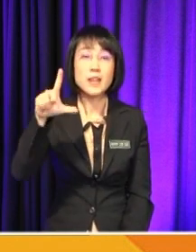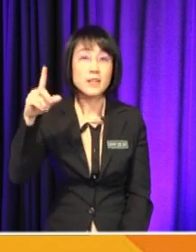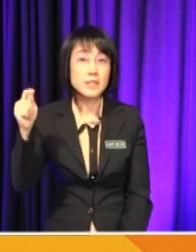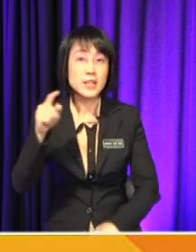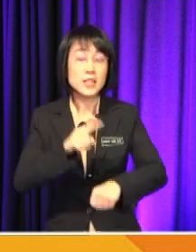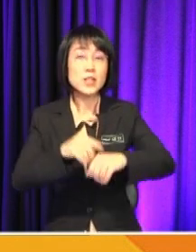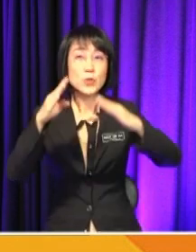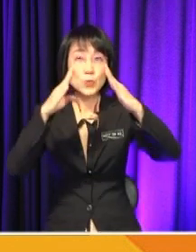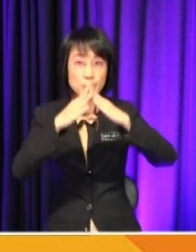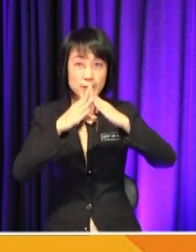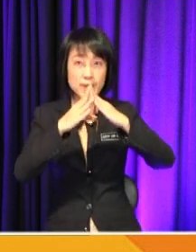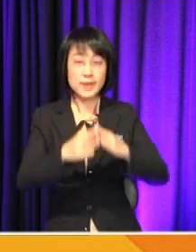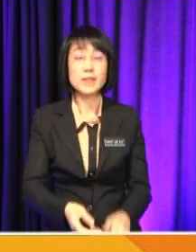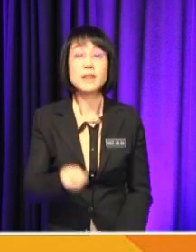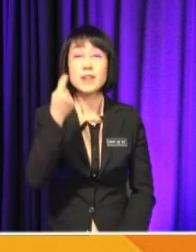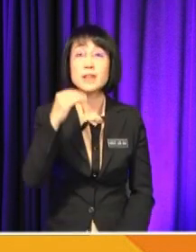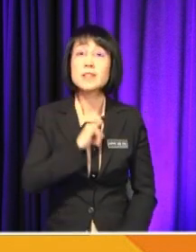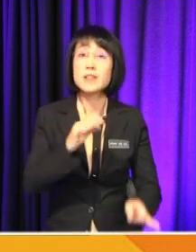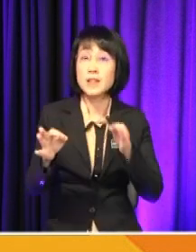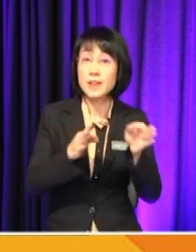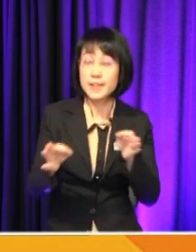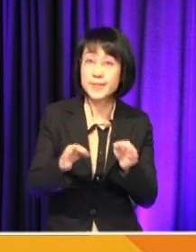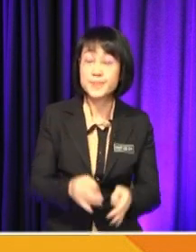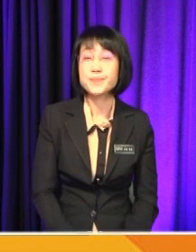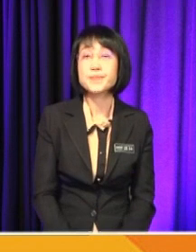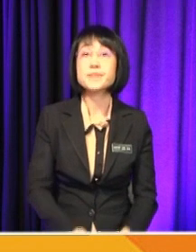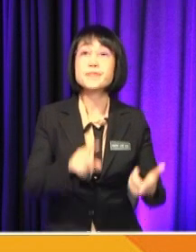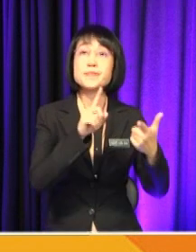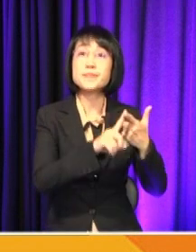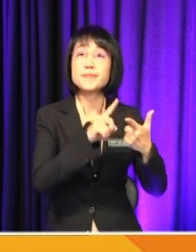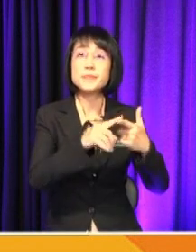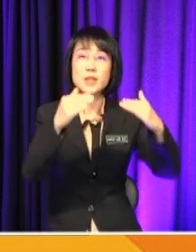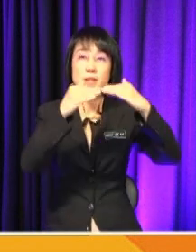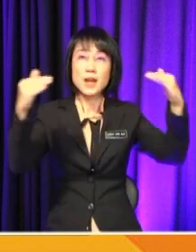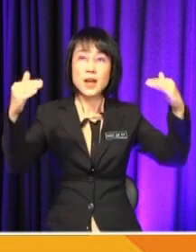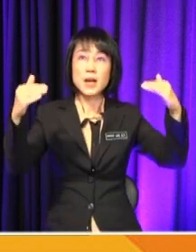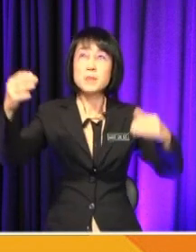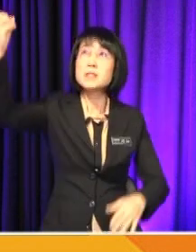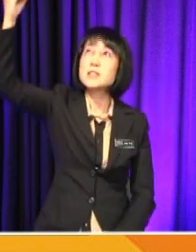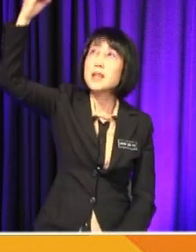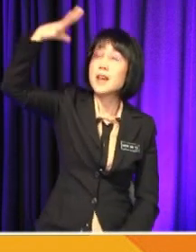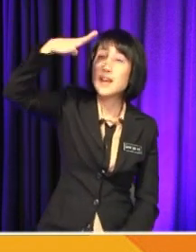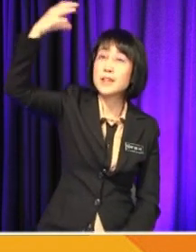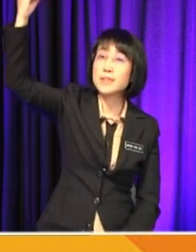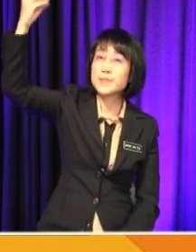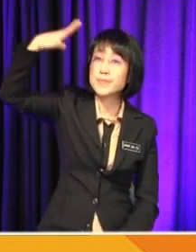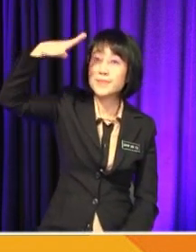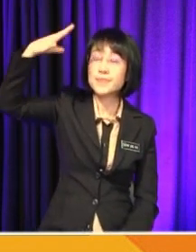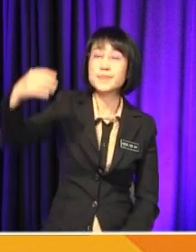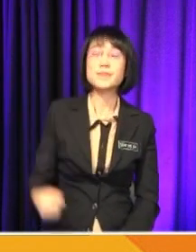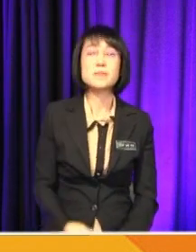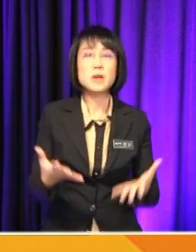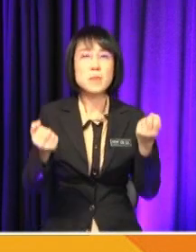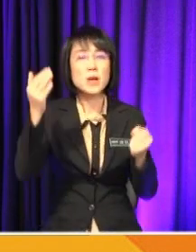mana yang saya daftarkan pada tadi yang kedua adalah usaha pencahayaan tak pencahayaannya pula